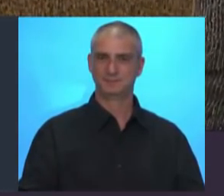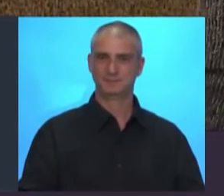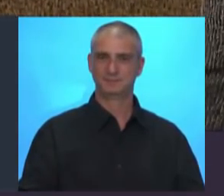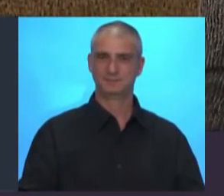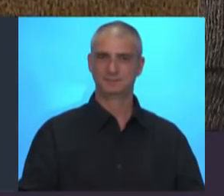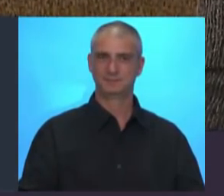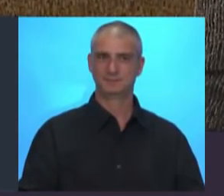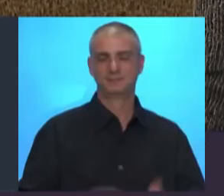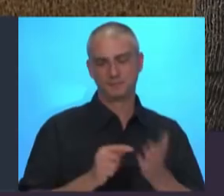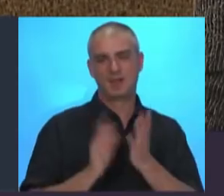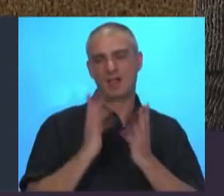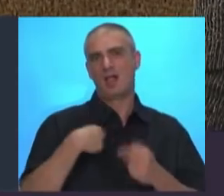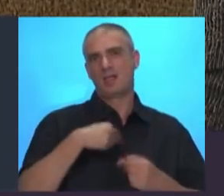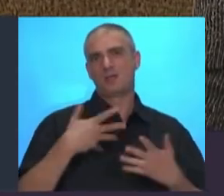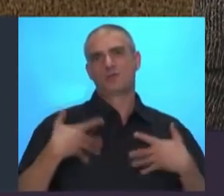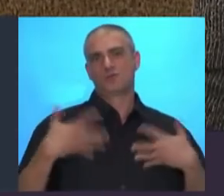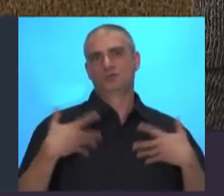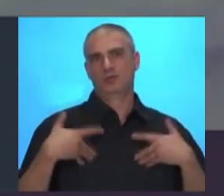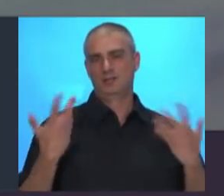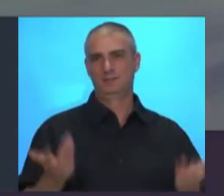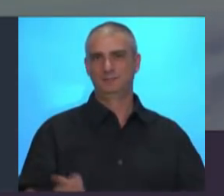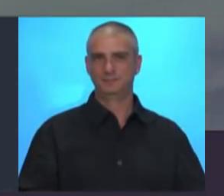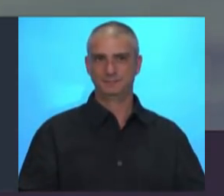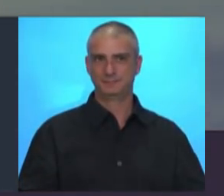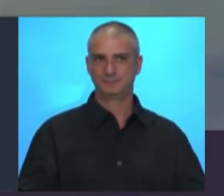כי אנחנו מאושרים.